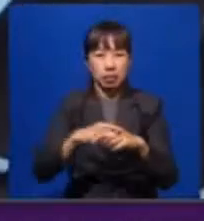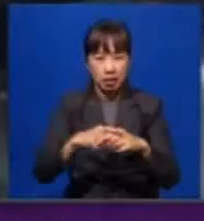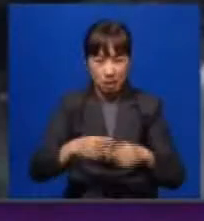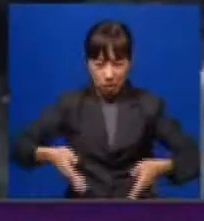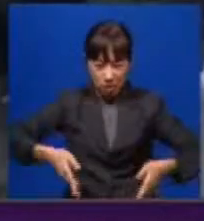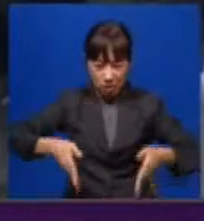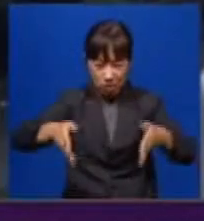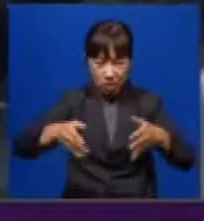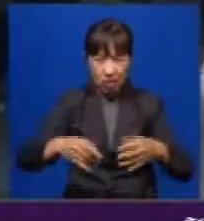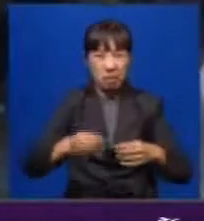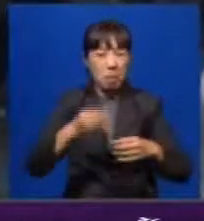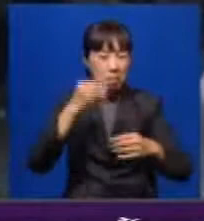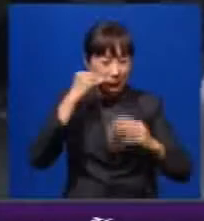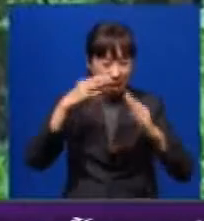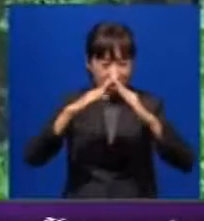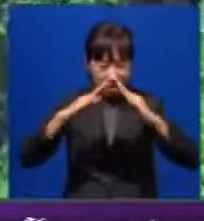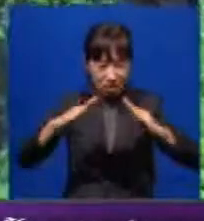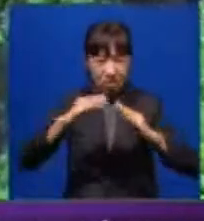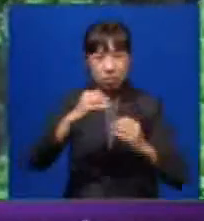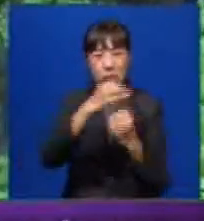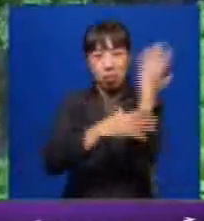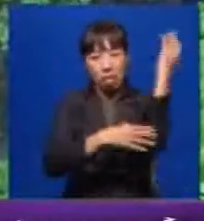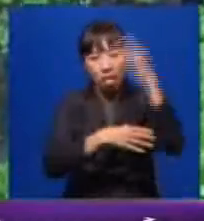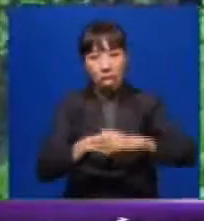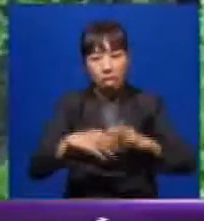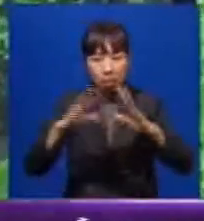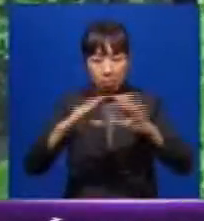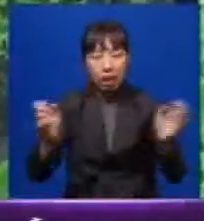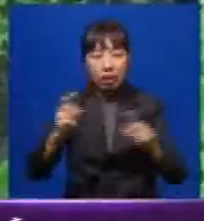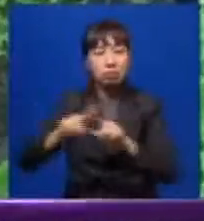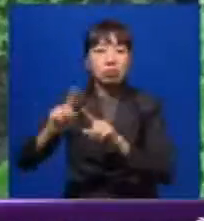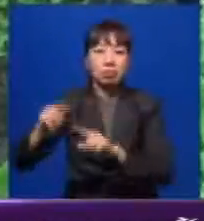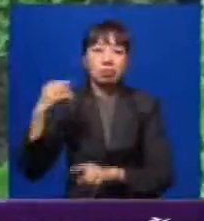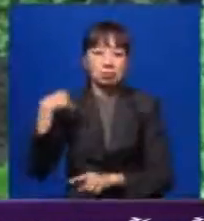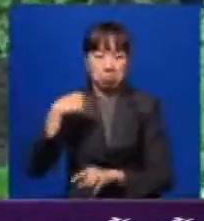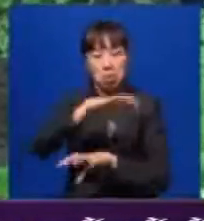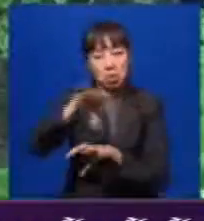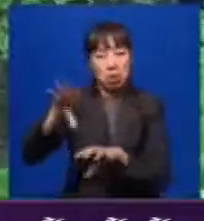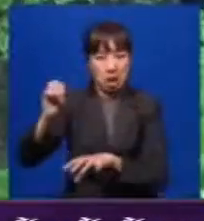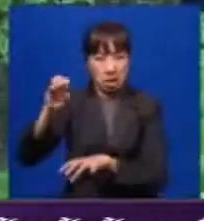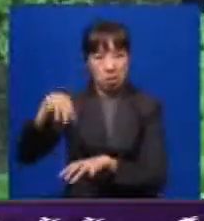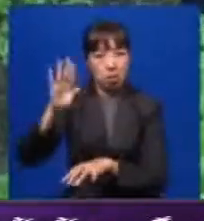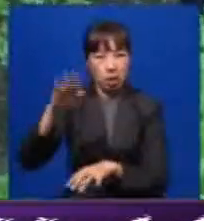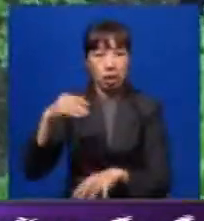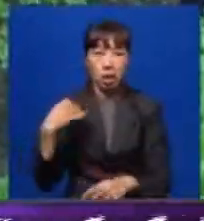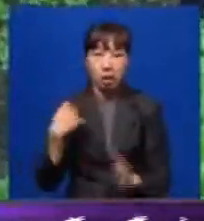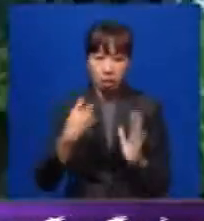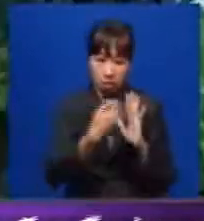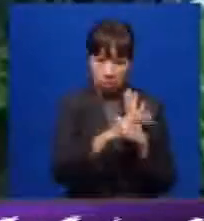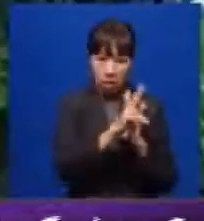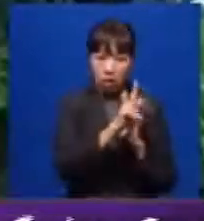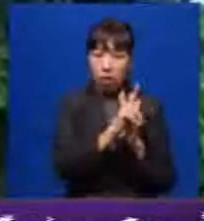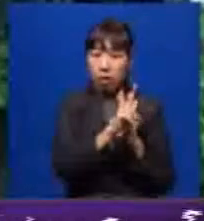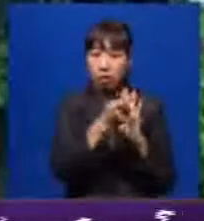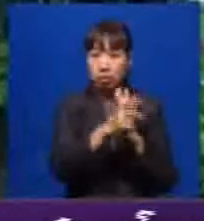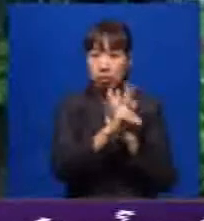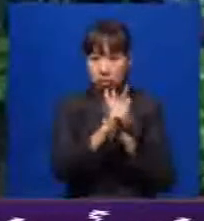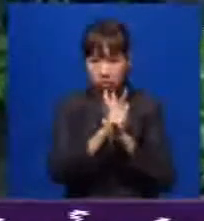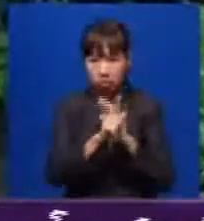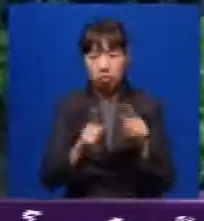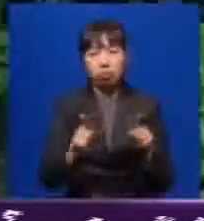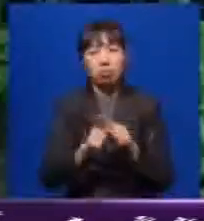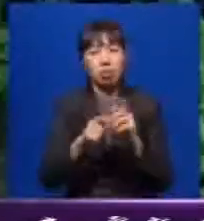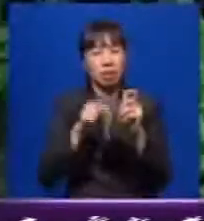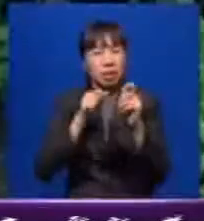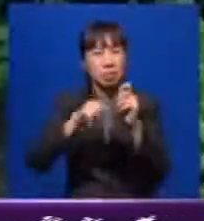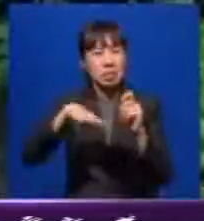ยหายกวา 50 หงคาเรือนไปกัที่จงหวดขอนแก่นงั้นบ้างคากเศษตรกรบ้านโคกน้อยตำบนพระรับในอ